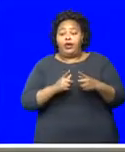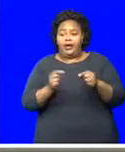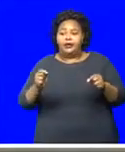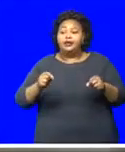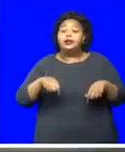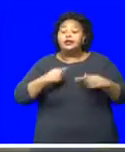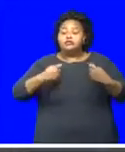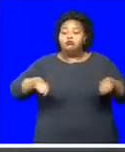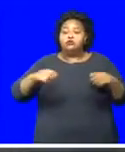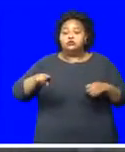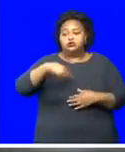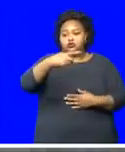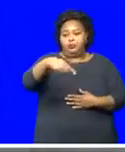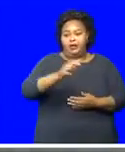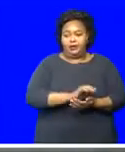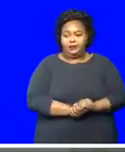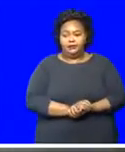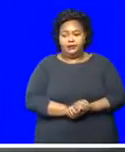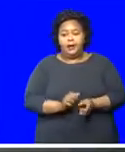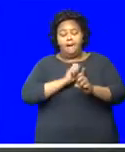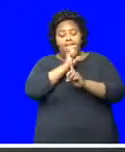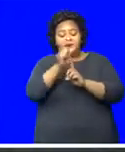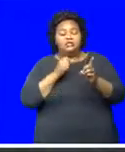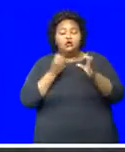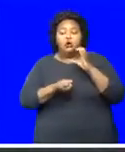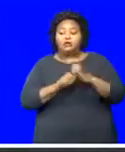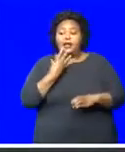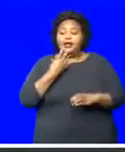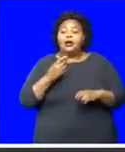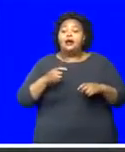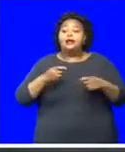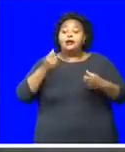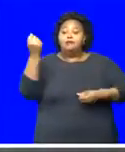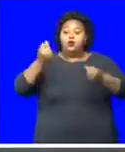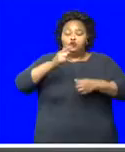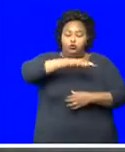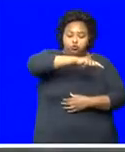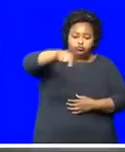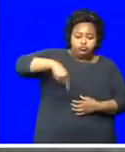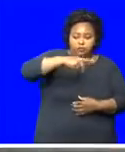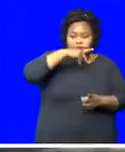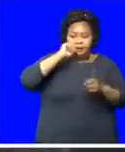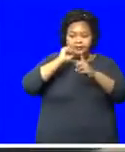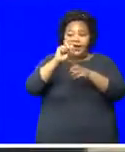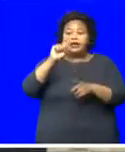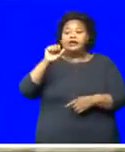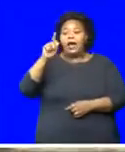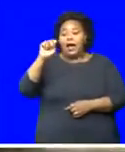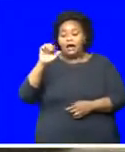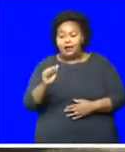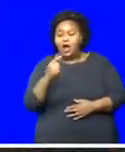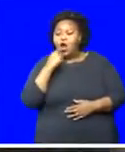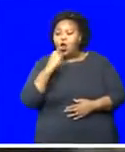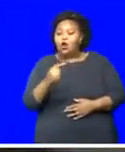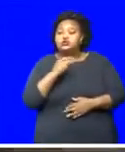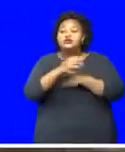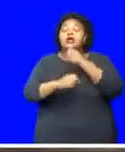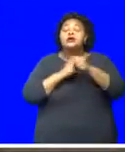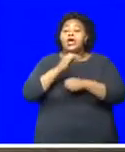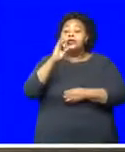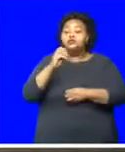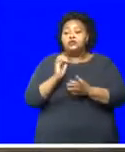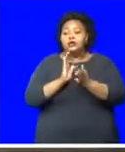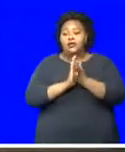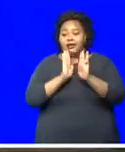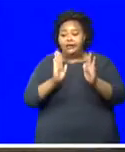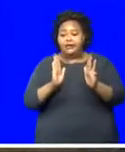wayo le midlalo kuleli sandile Tata Myeni uthi nakabuka lezinga lalomdlalo nayiqathanisa ngeminyaka ya 2019